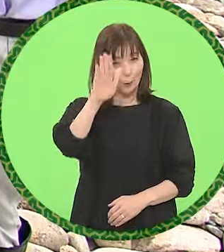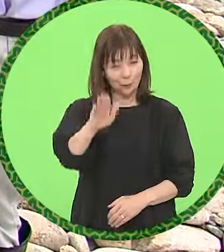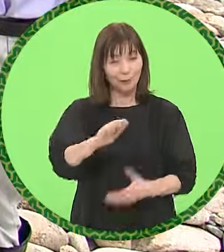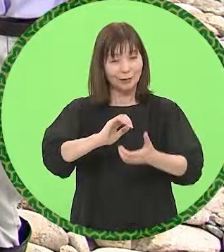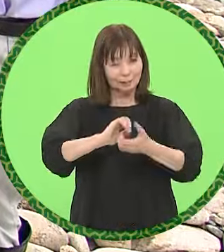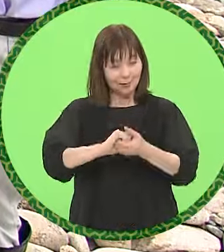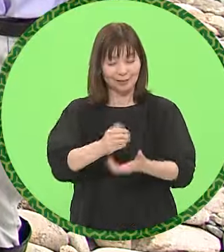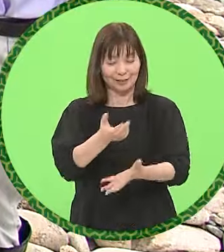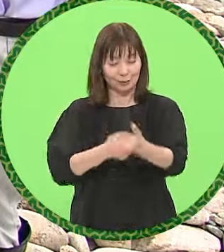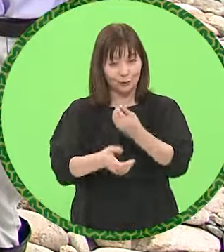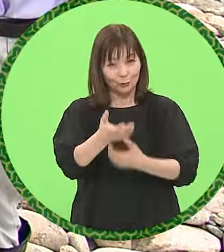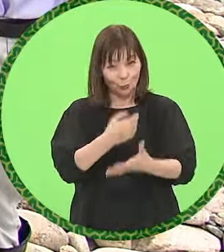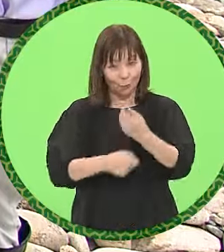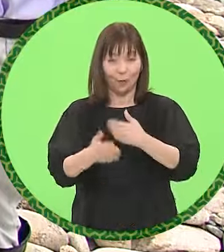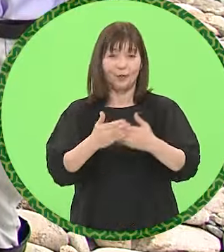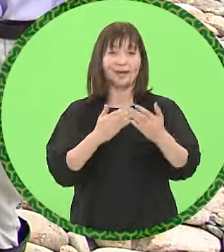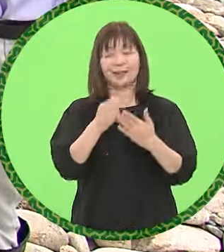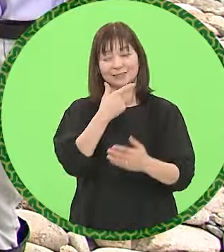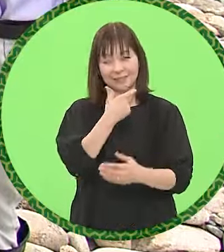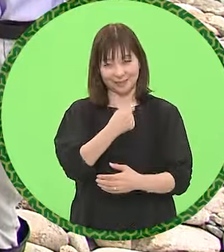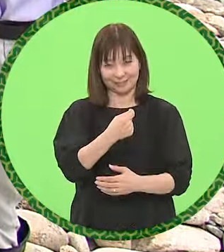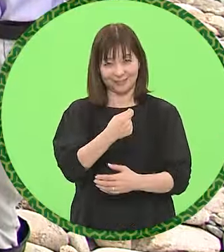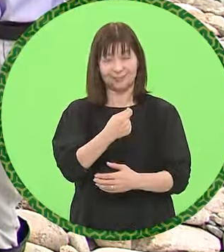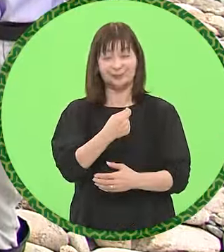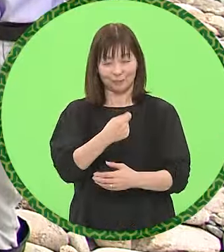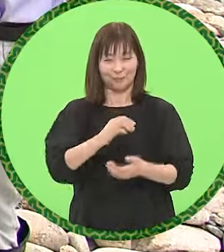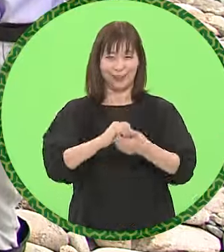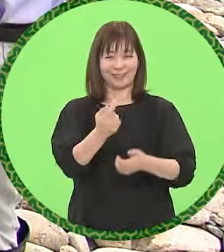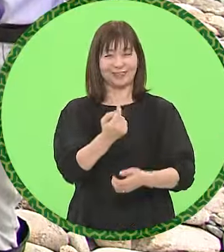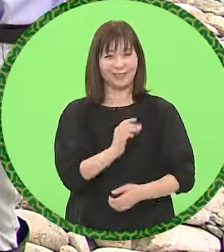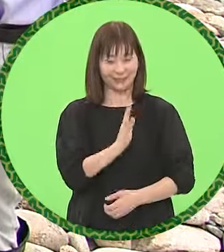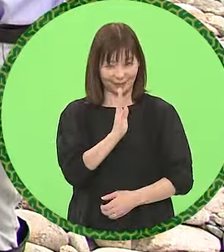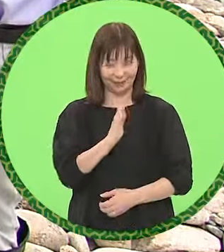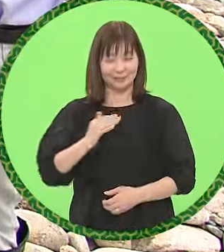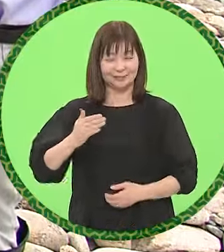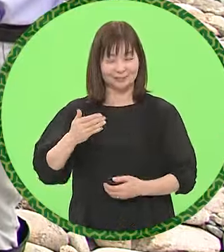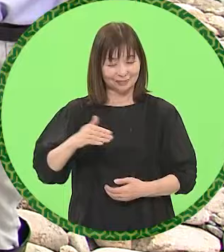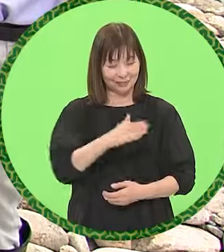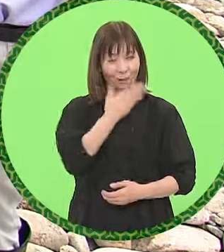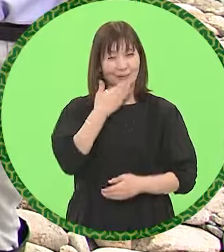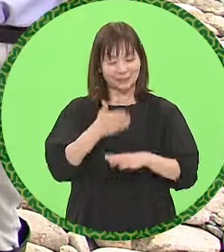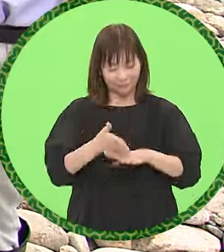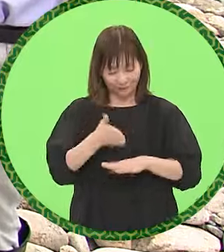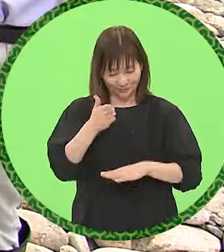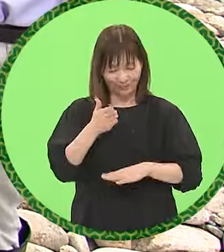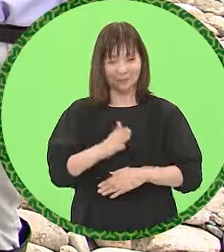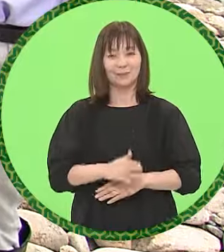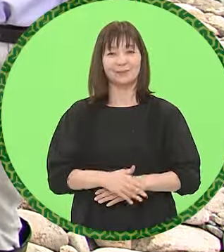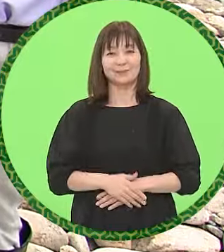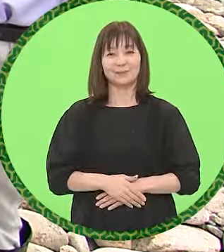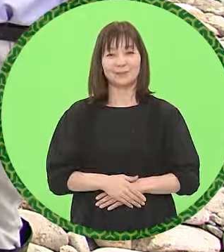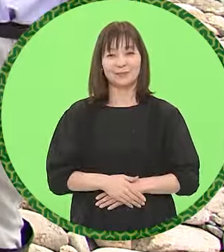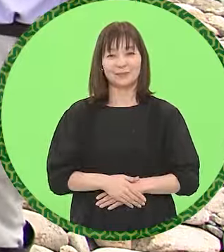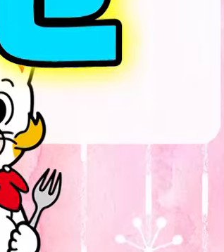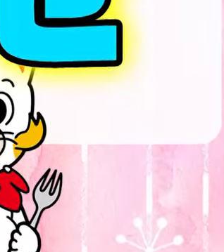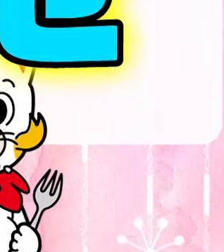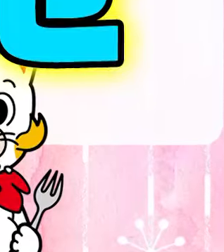私も次は絶対に漁を体験したいので来たいなと思います。はい、 ぜひとも来てください。 ありました。美味しい鮎もごちそうさまで